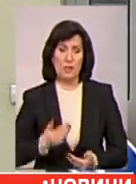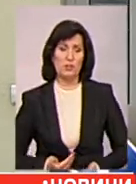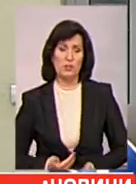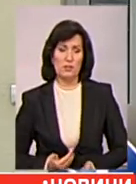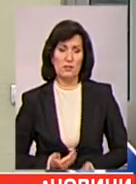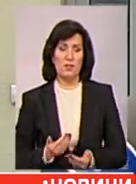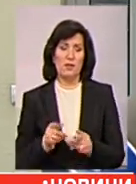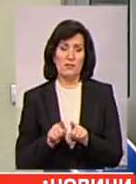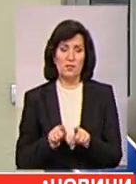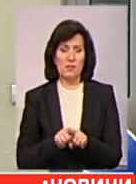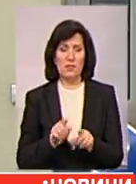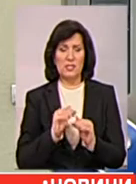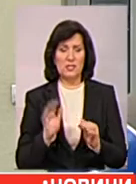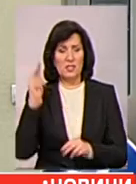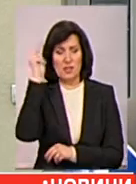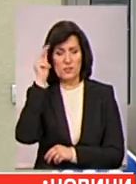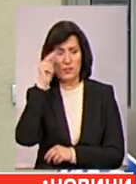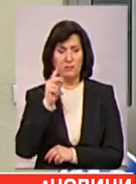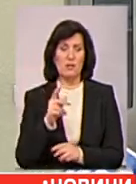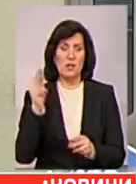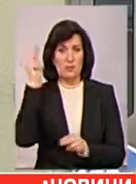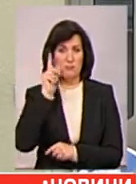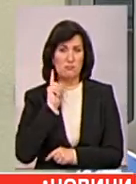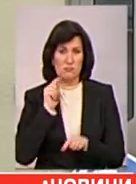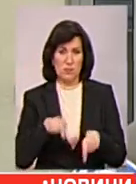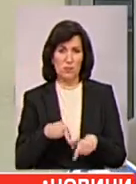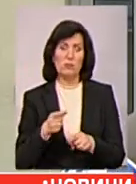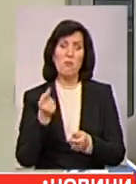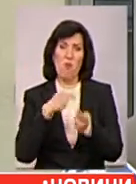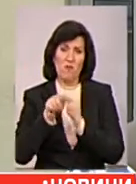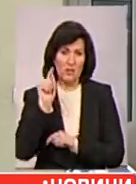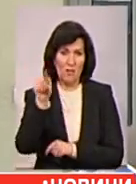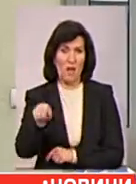жити, все рівно навіть діти навчають, молодь, яка навчається тут, вона повертається туди.